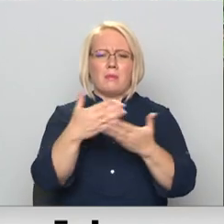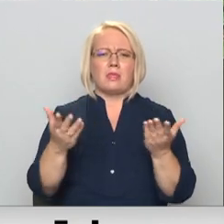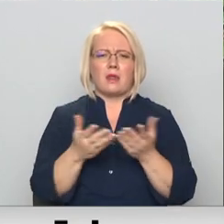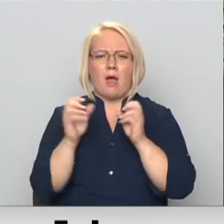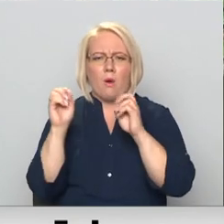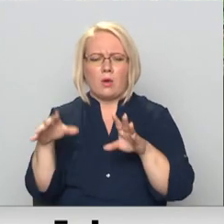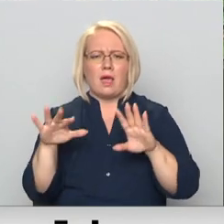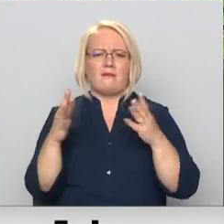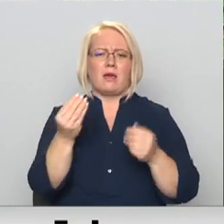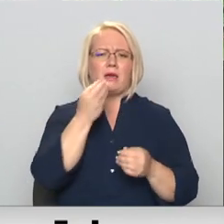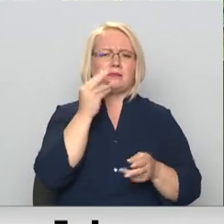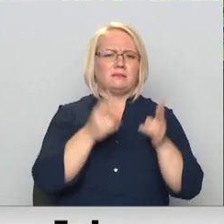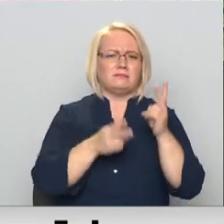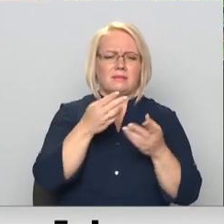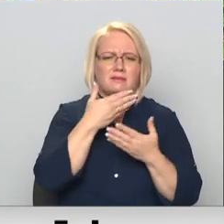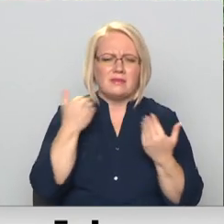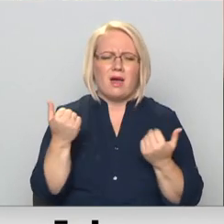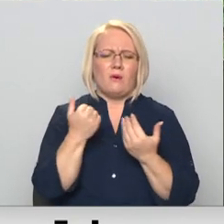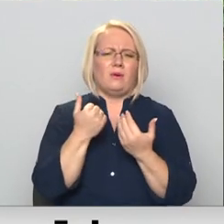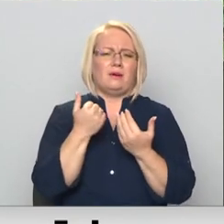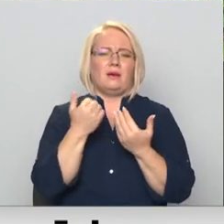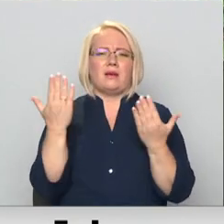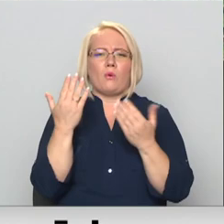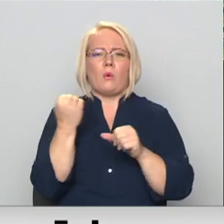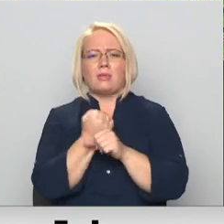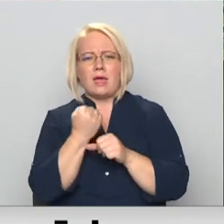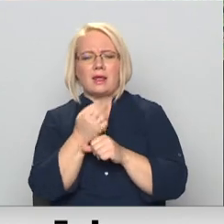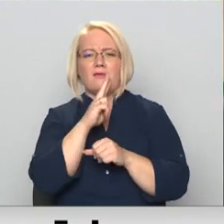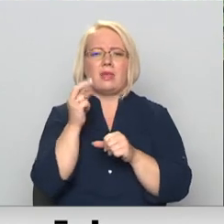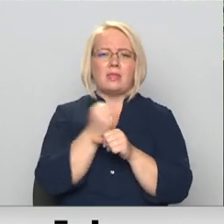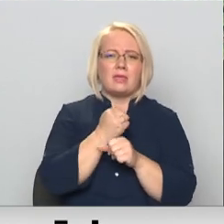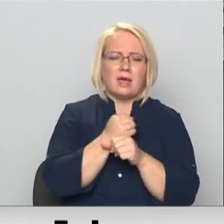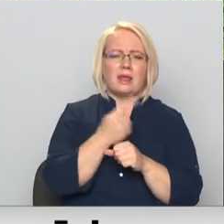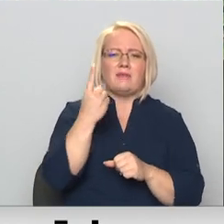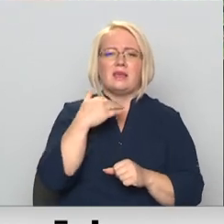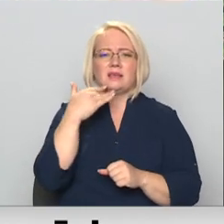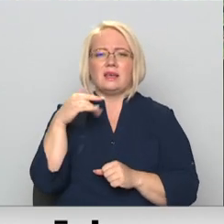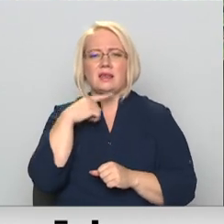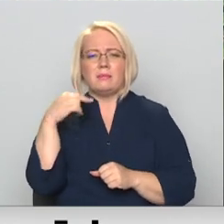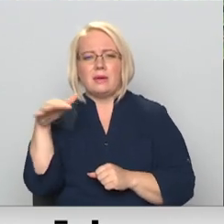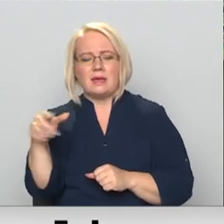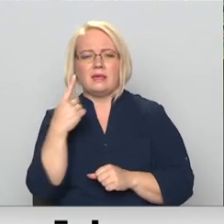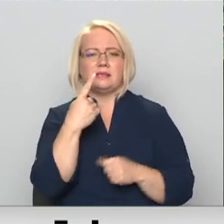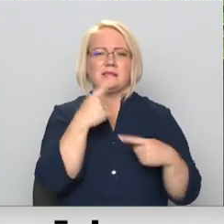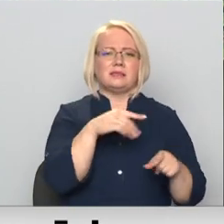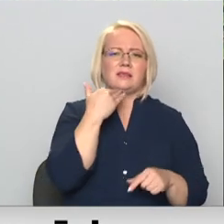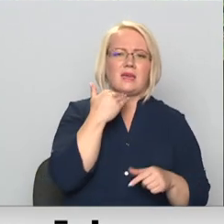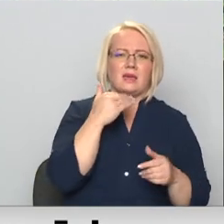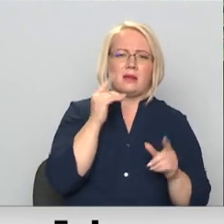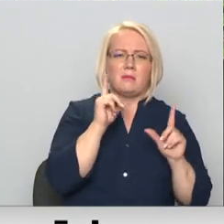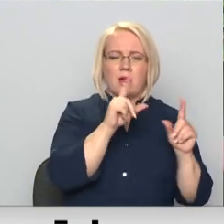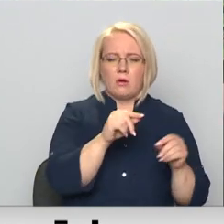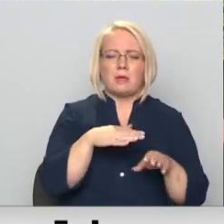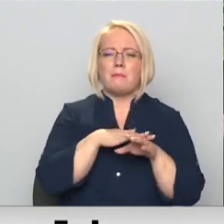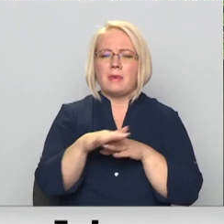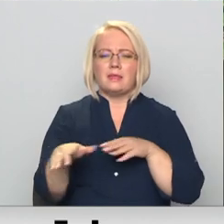kaut ko es taisīt, netaisīt, par kaut ko izdarīt vai neizdarīt, vai viens grib iet, viens negrib iet, viens grib braukt, viens negrib braukt.